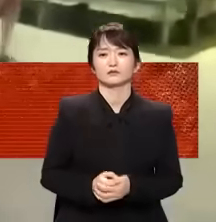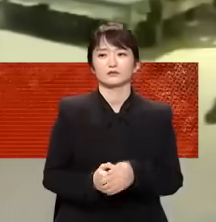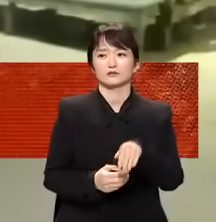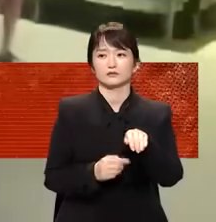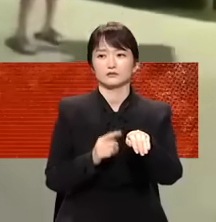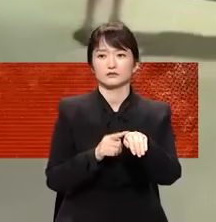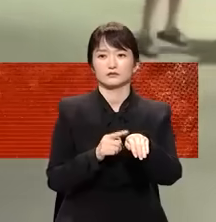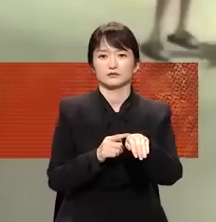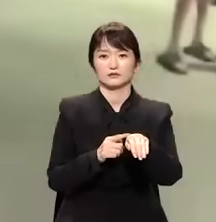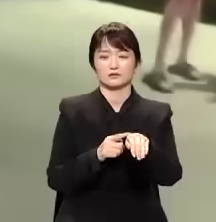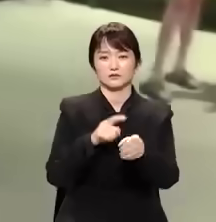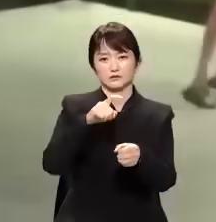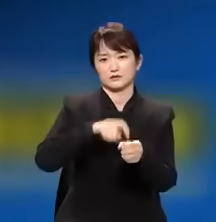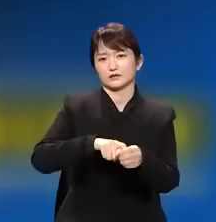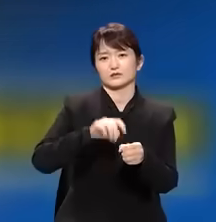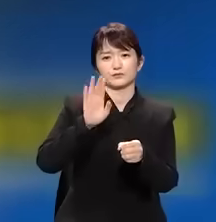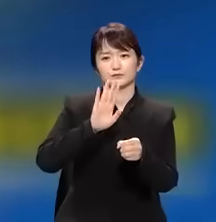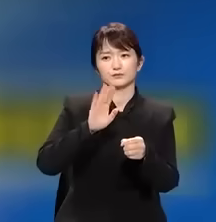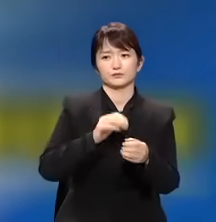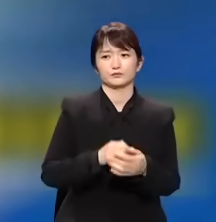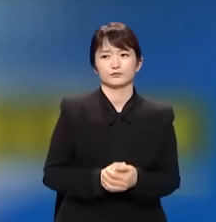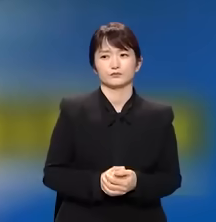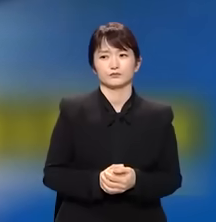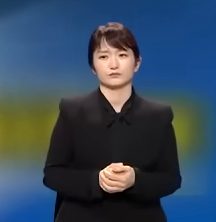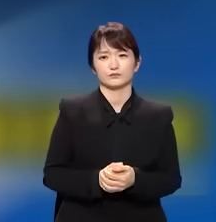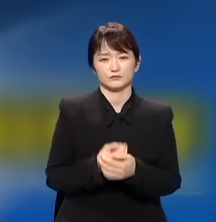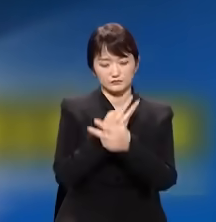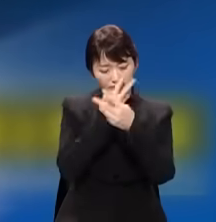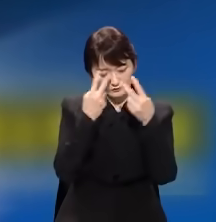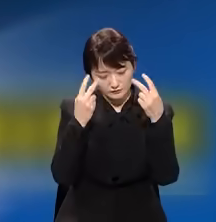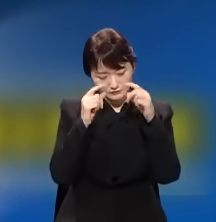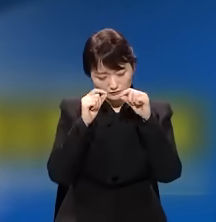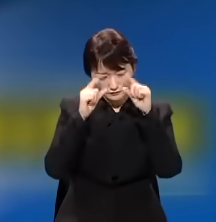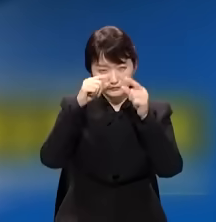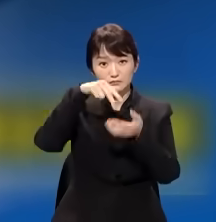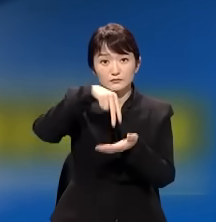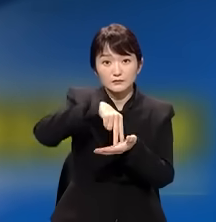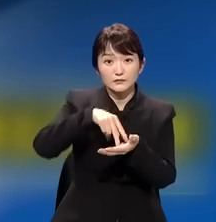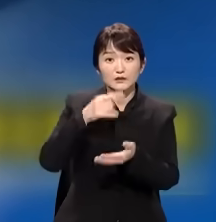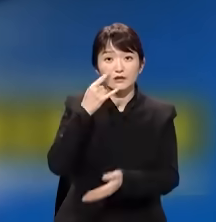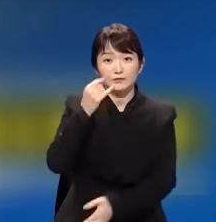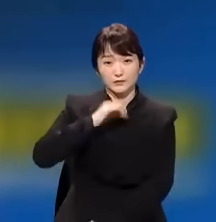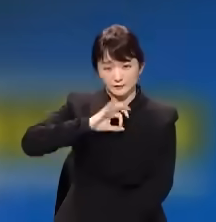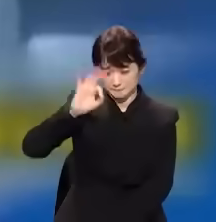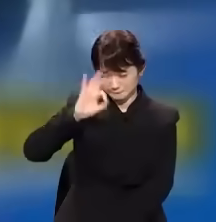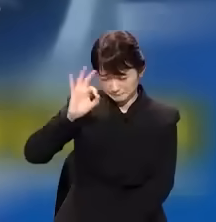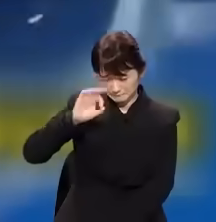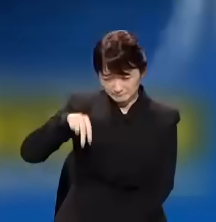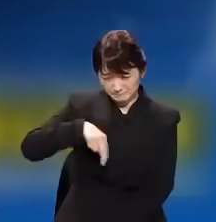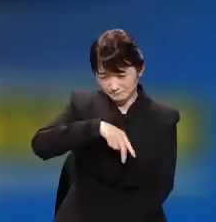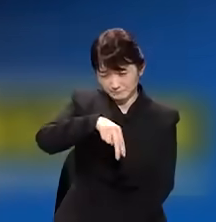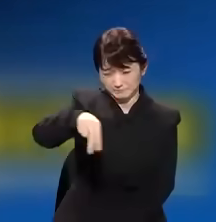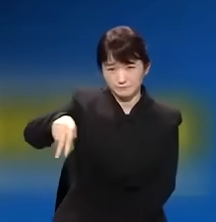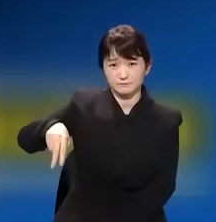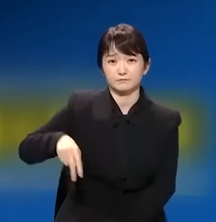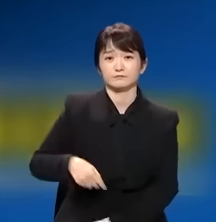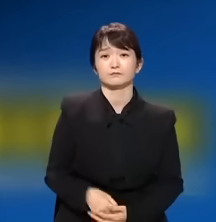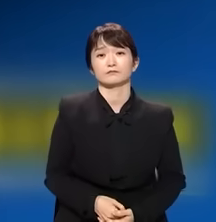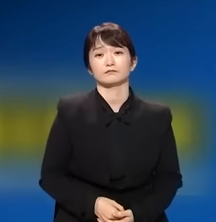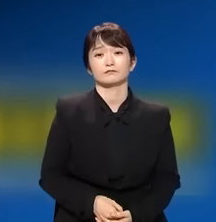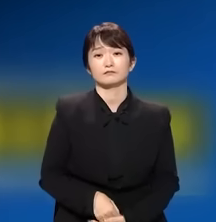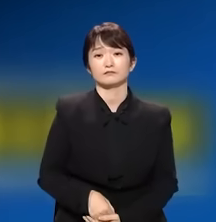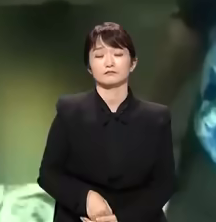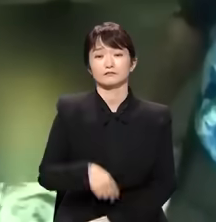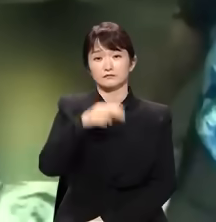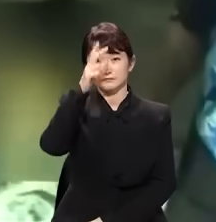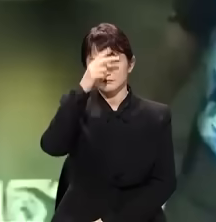차는 심지어 잠겨 있지도 않았고요 잠에서 깬 아이 그밤 중에 엄마를 찾아 헤맸던 겁니다 엄마가 정신 나갔네네